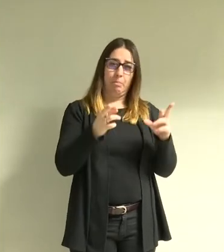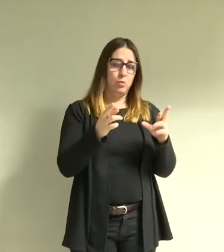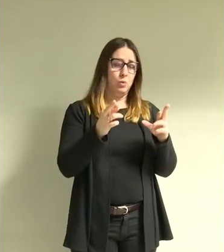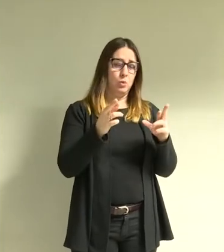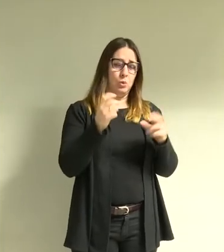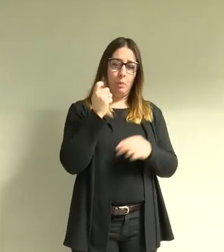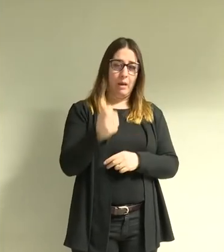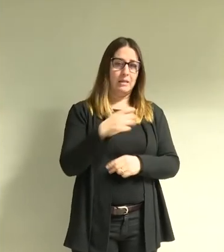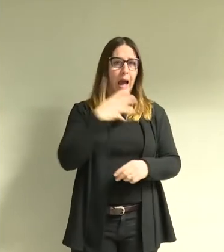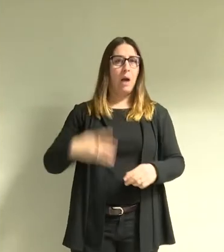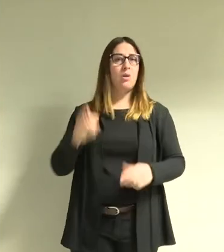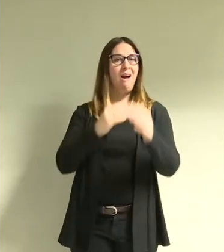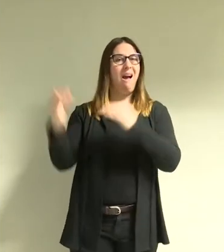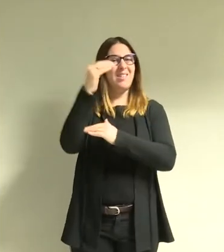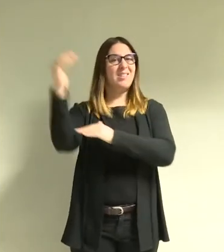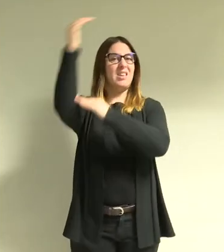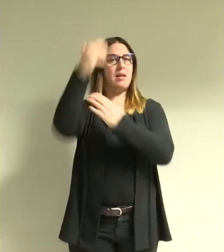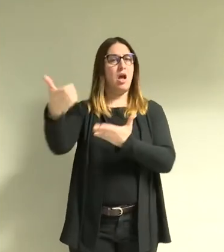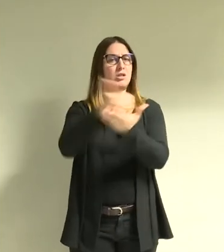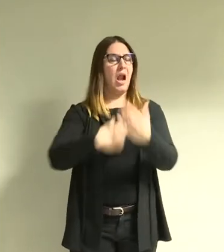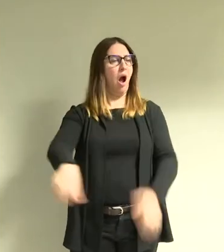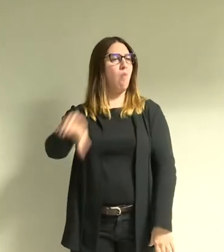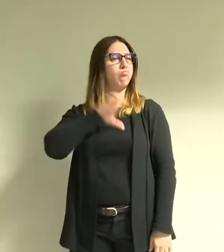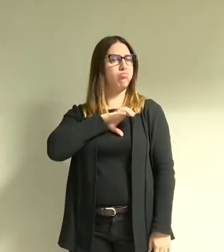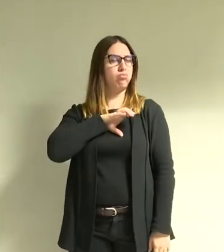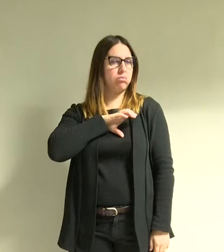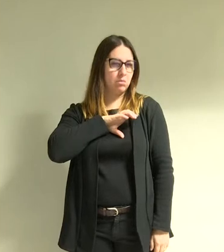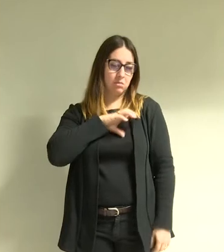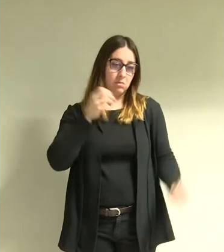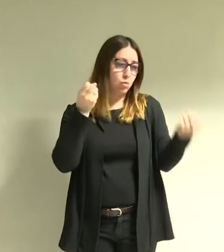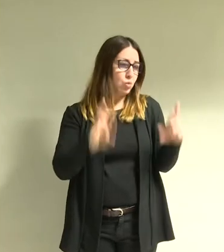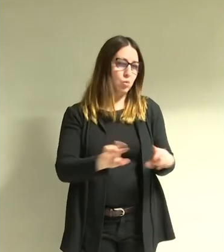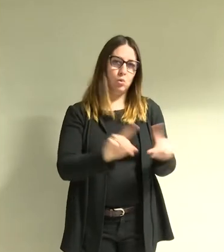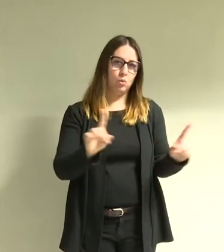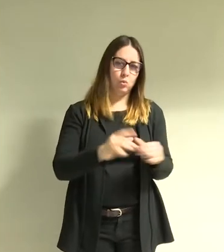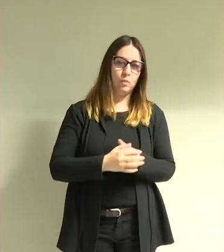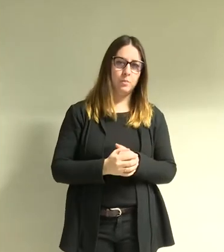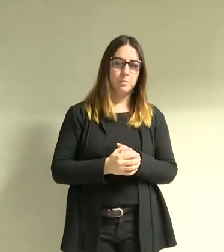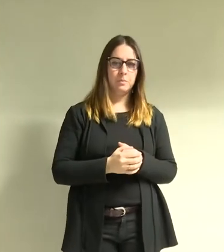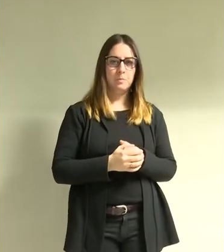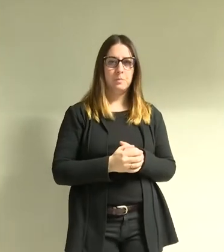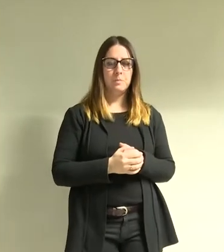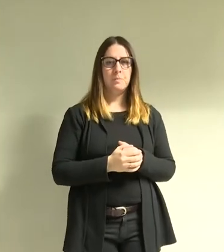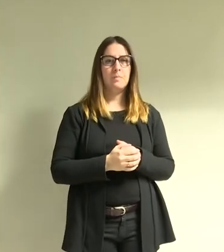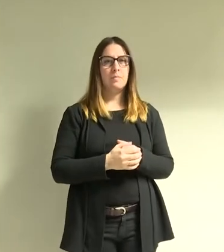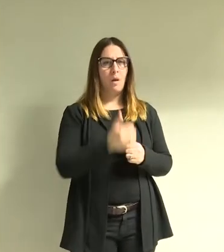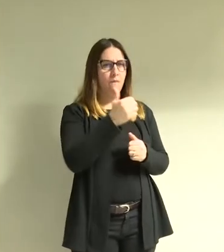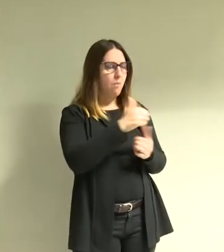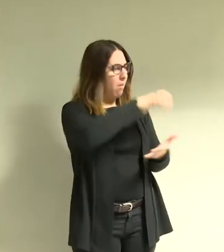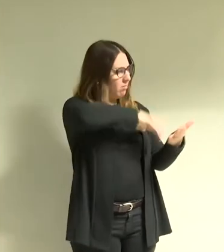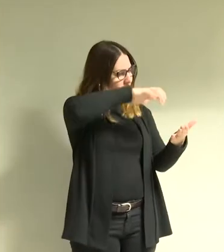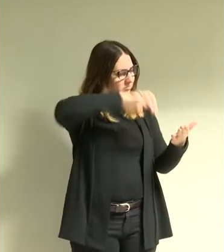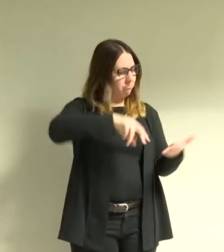ne sont pas des cadres supérieurs à hauts revenus alors sur la base la base des éléments que vous m'avez fourni